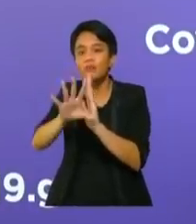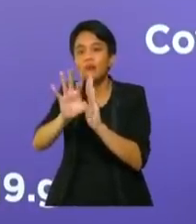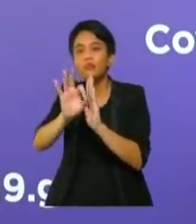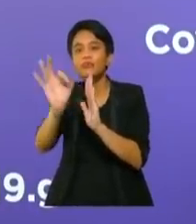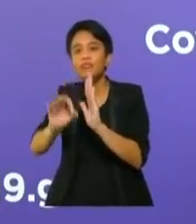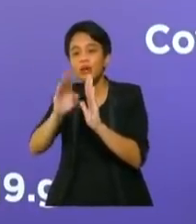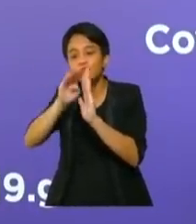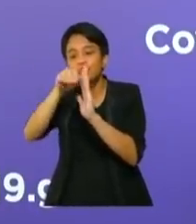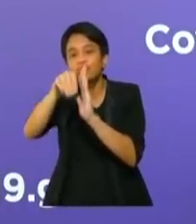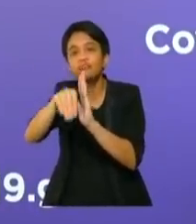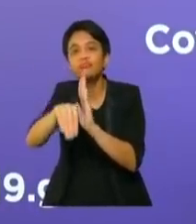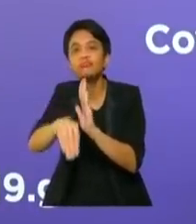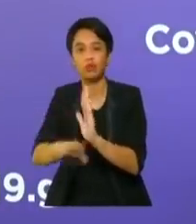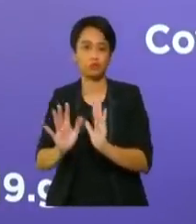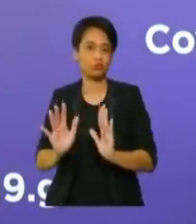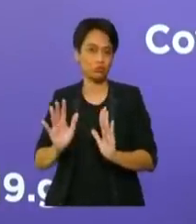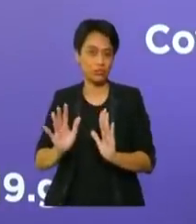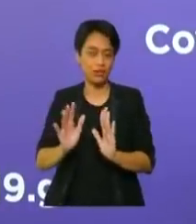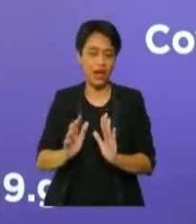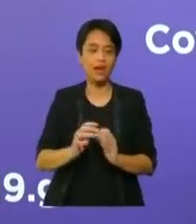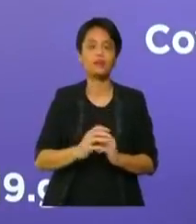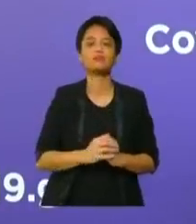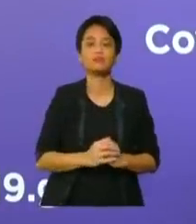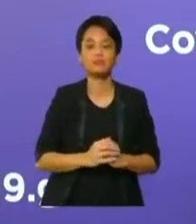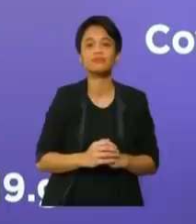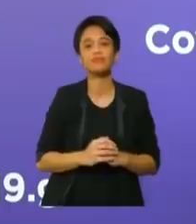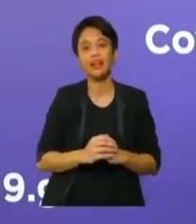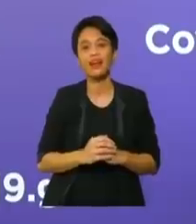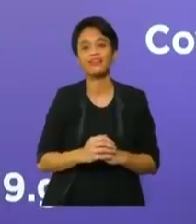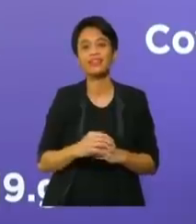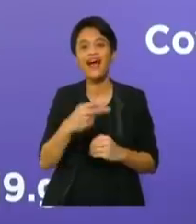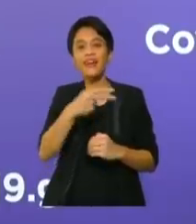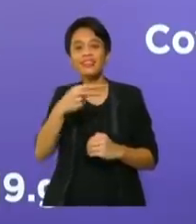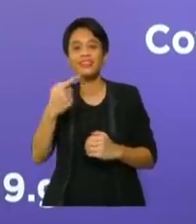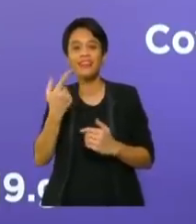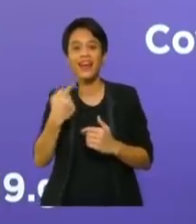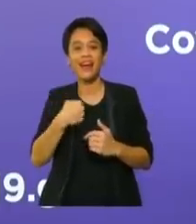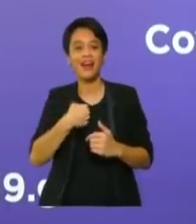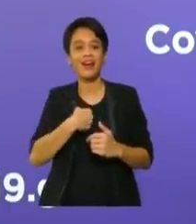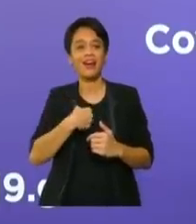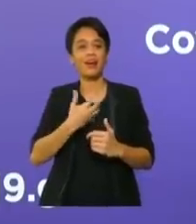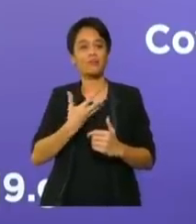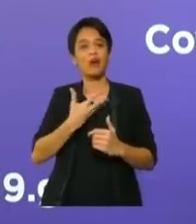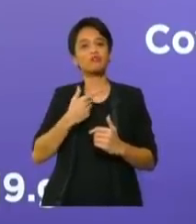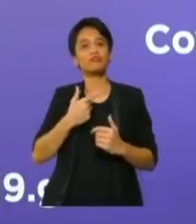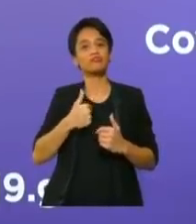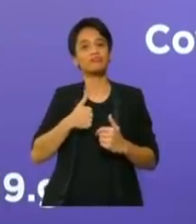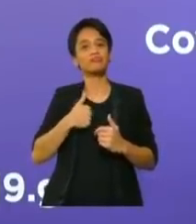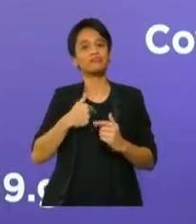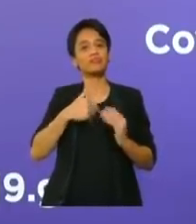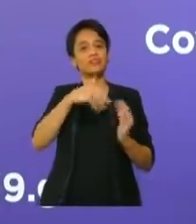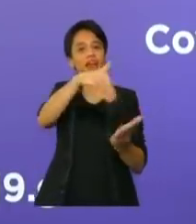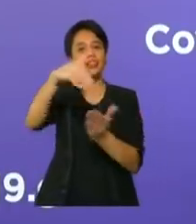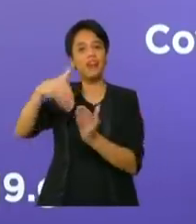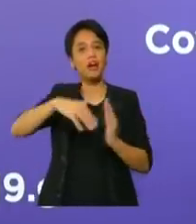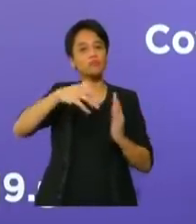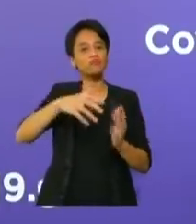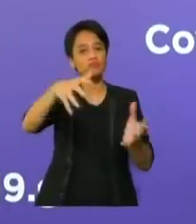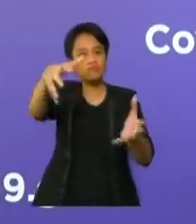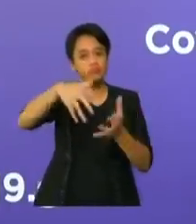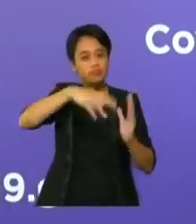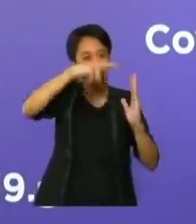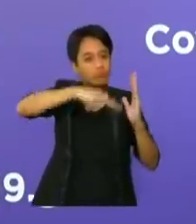yang pernah didapatkan. Oleh karena ini yang kemudian secara spesifik akan kita lakukan kajian terus-menerus